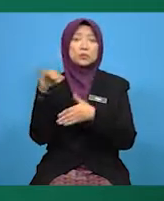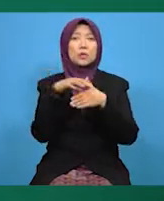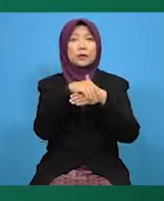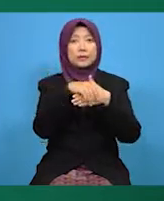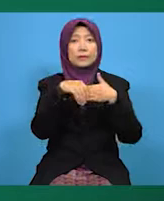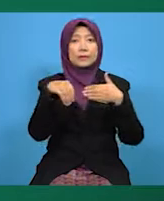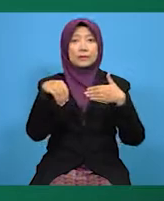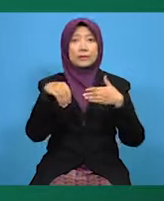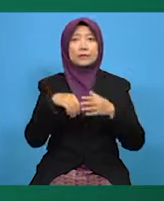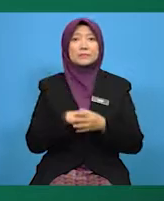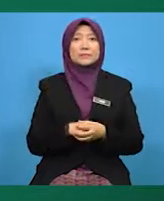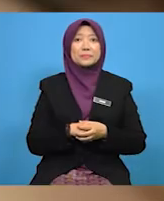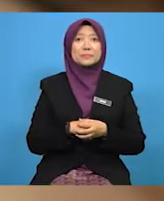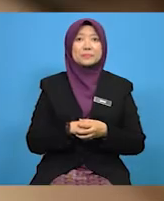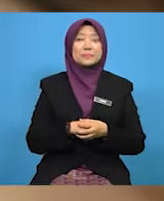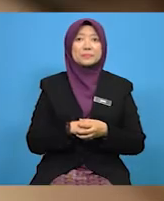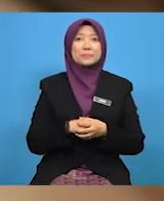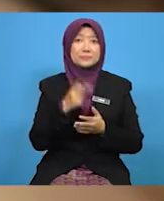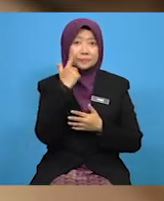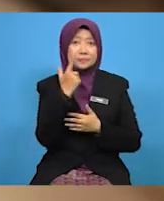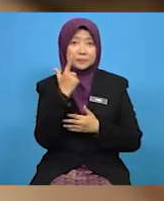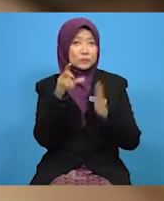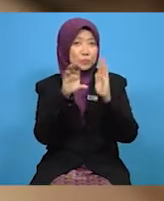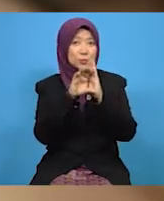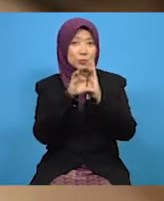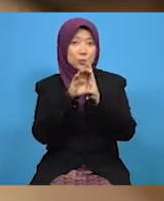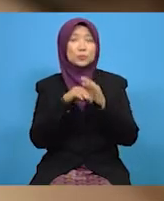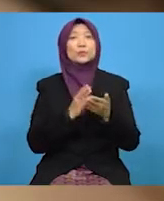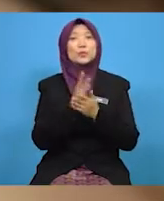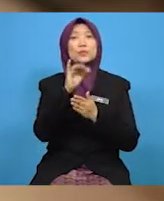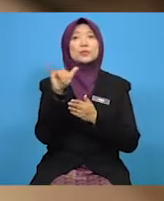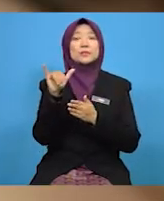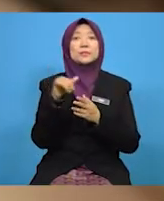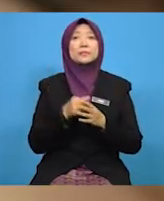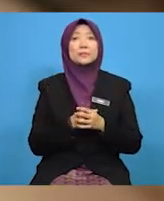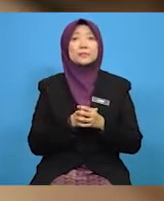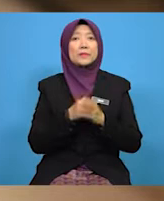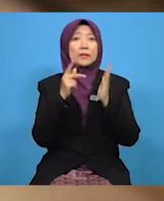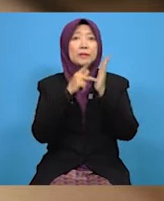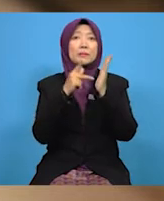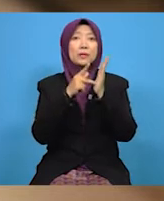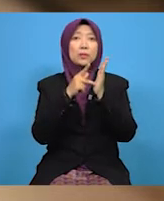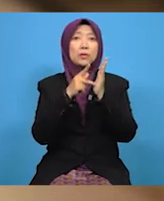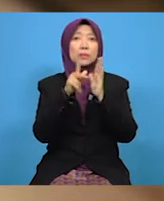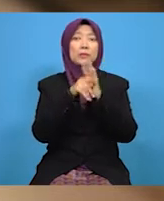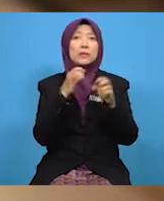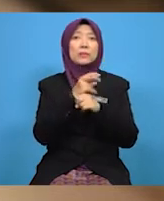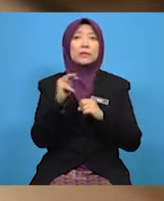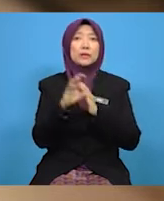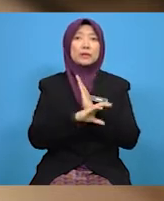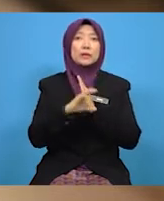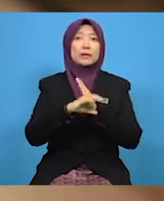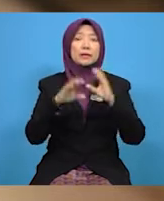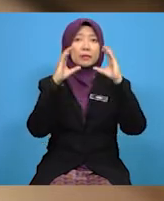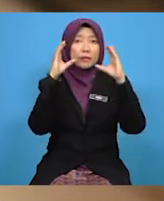1,570 juta ringgit. Kita lihat pula contoh seterusnya, iaitu penghitungan pendapatan negara